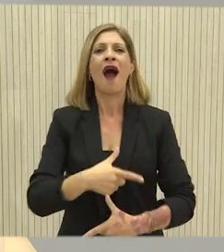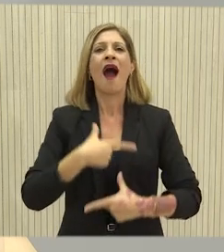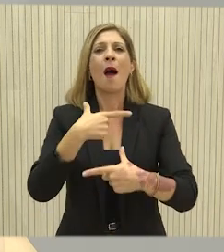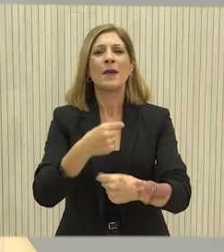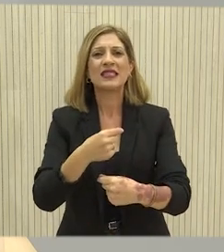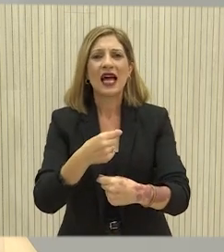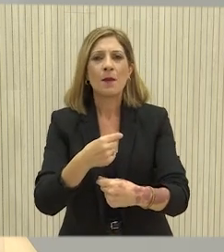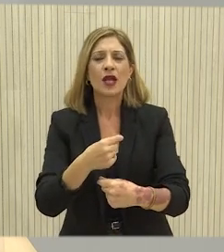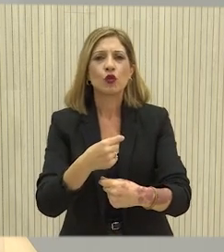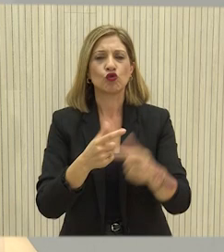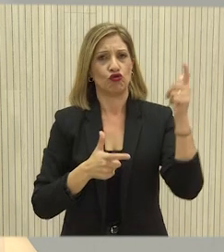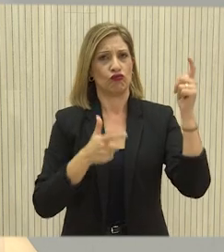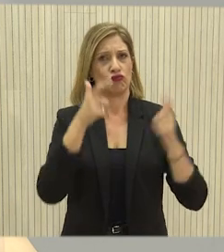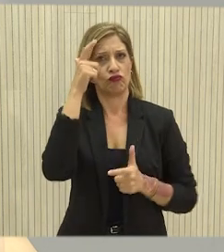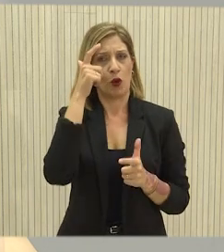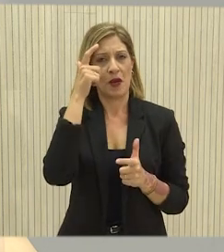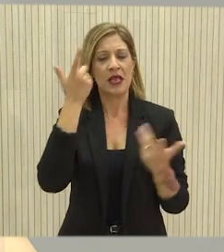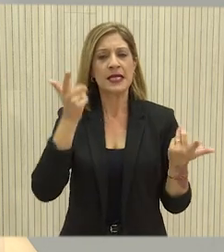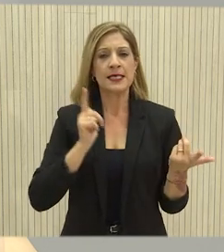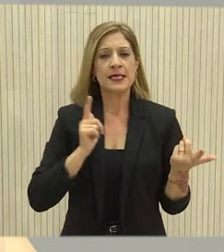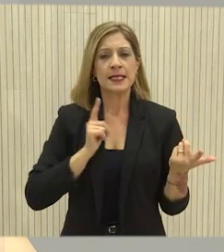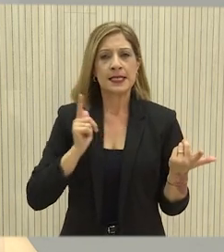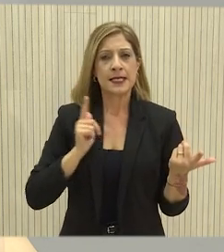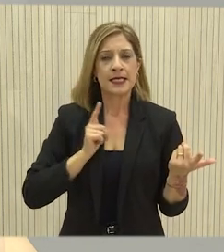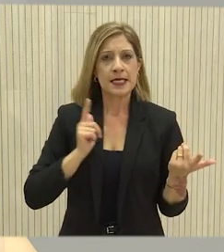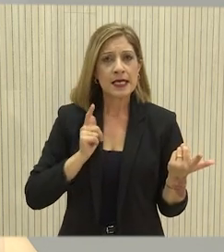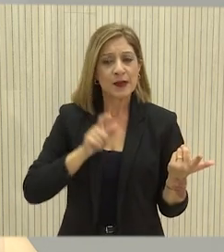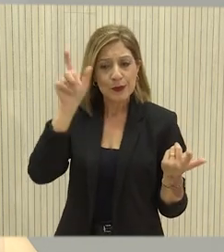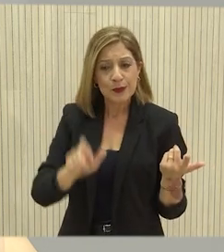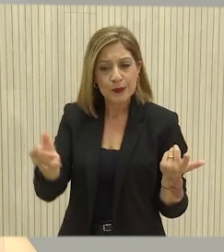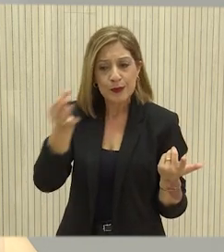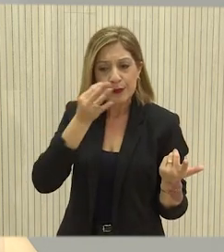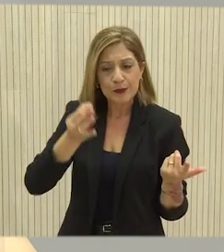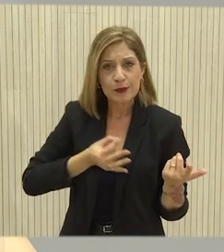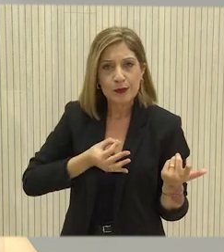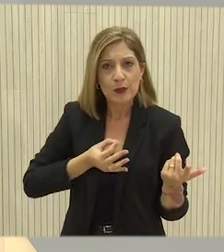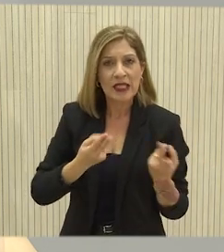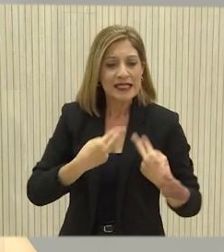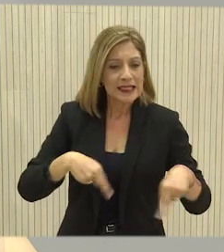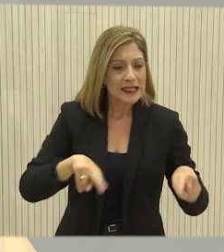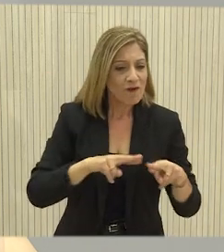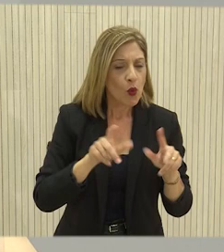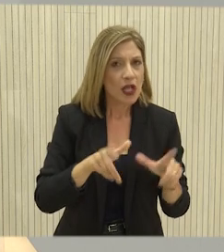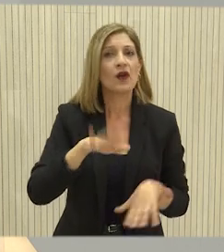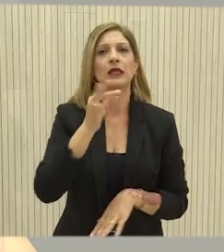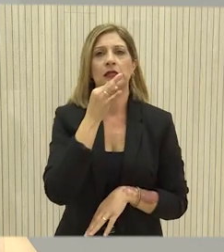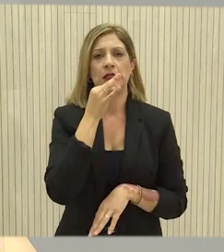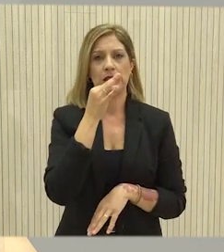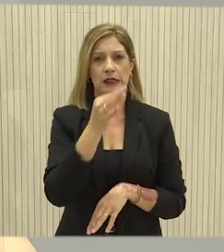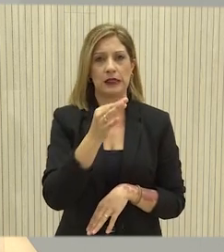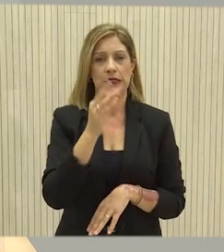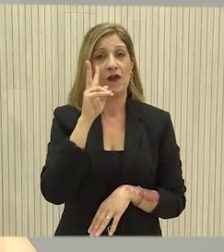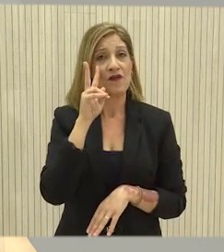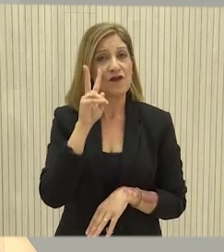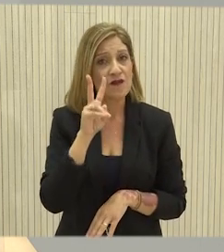προηγουμένως. Προσωπικός απεσταλμένος χωρίς καμιά αναφορά ή οποιαδήποτε διασύνδεση με το Συμβούλιο Ασφαλείας. Άρα φαίνεται